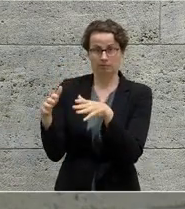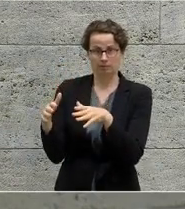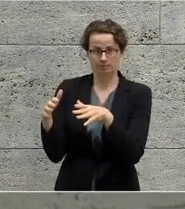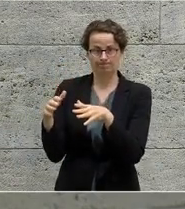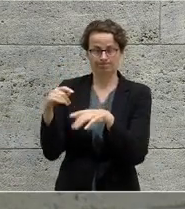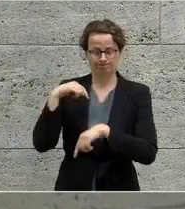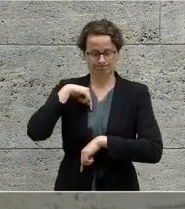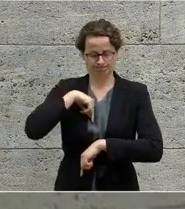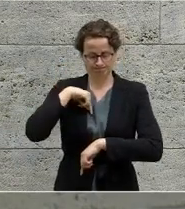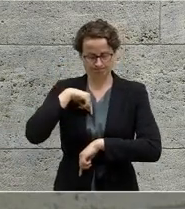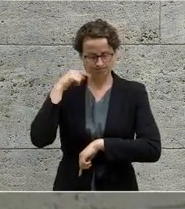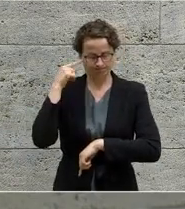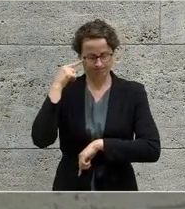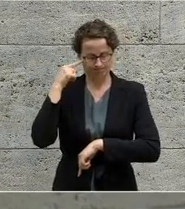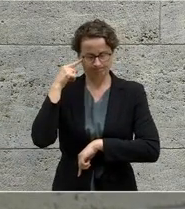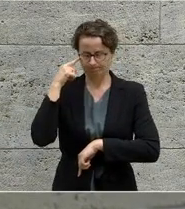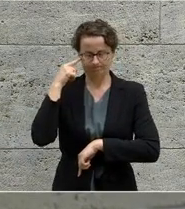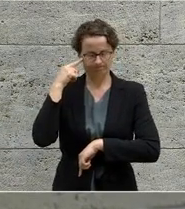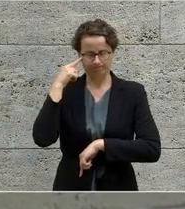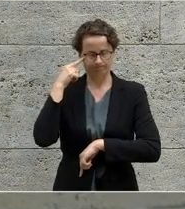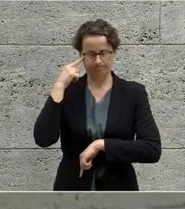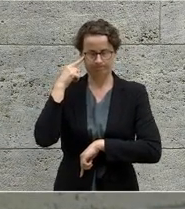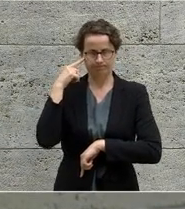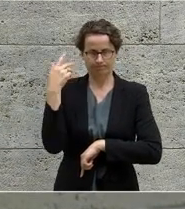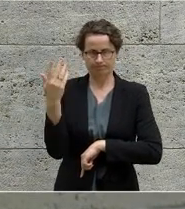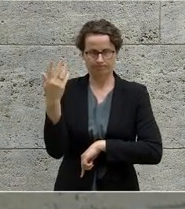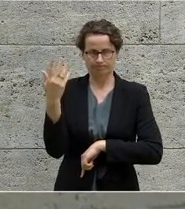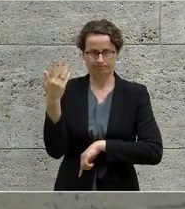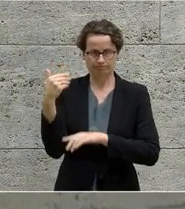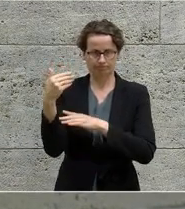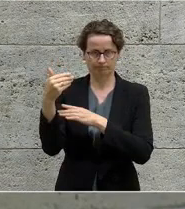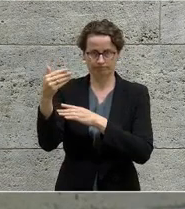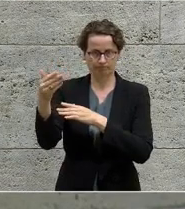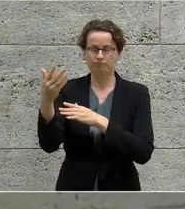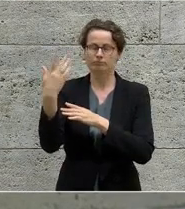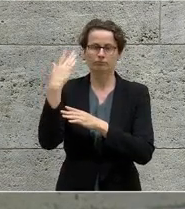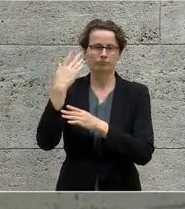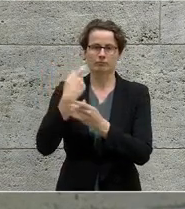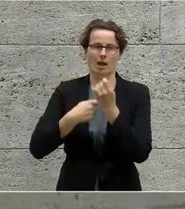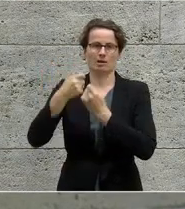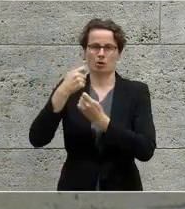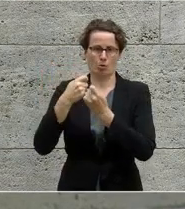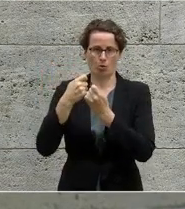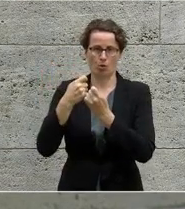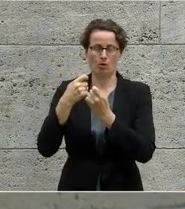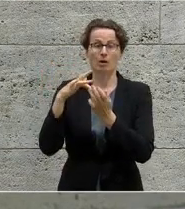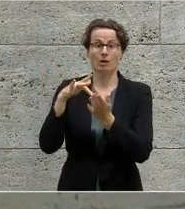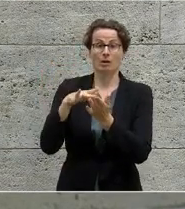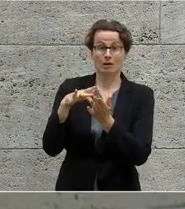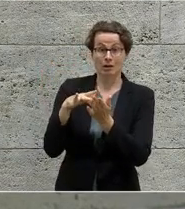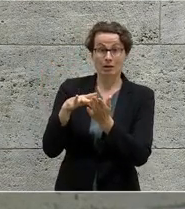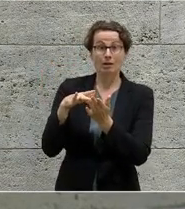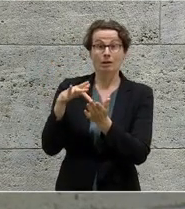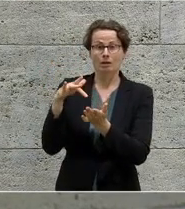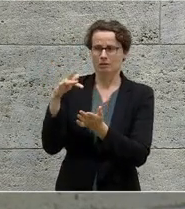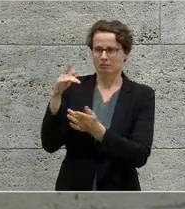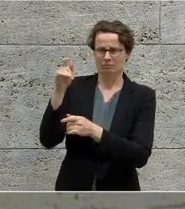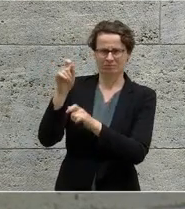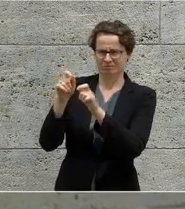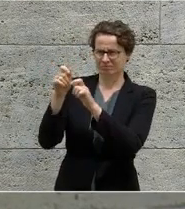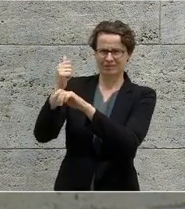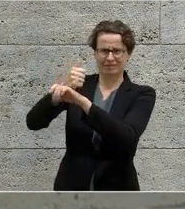ihre innere Stimme gehört und gehandelt, um die menschenverachtende,